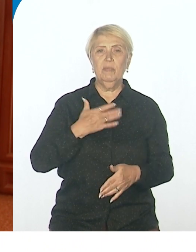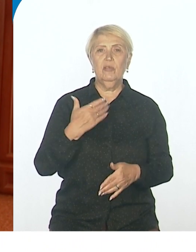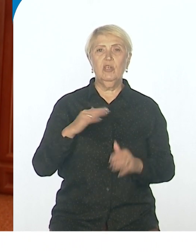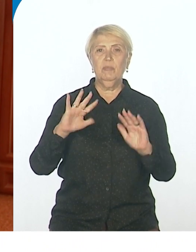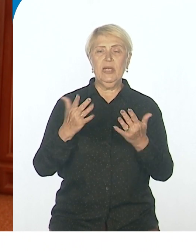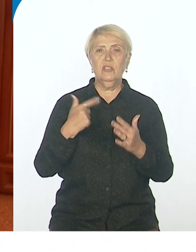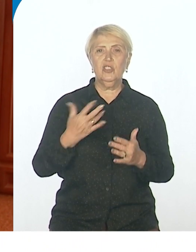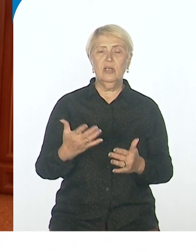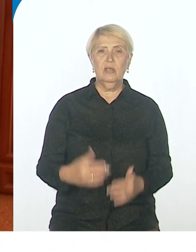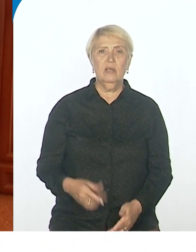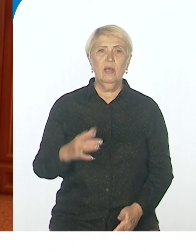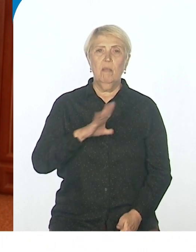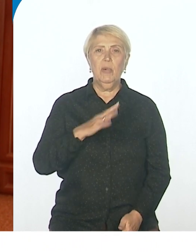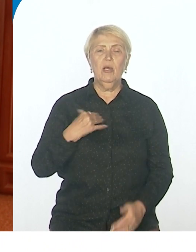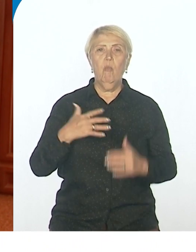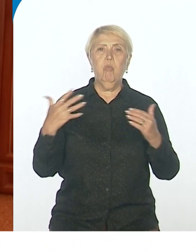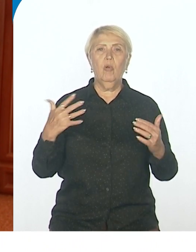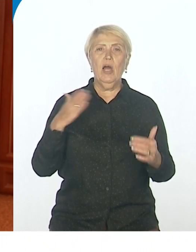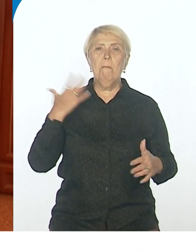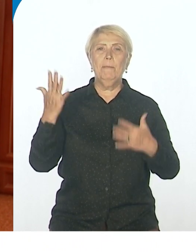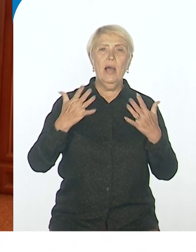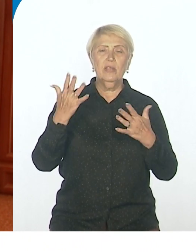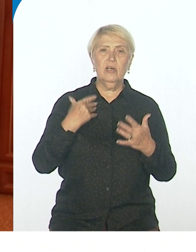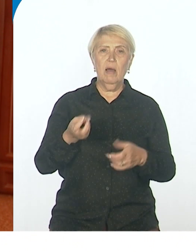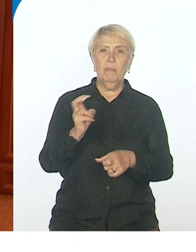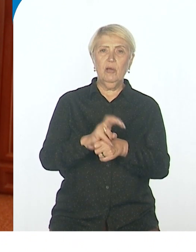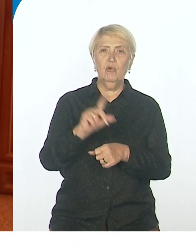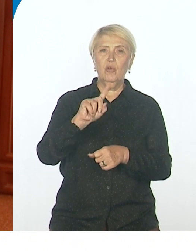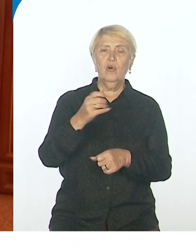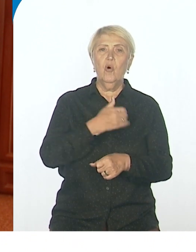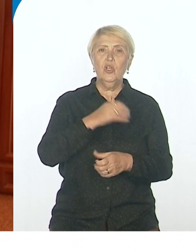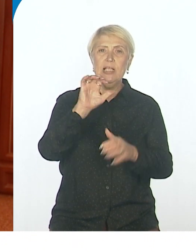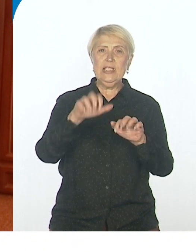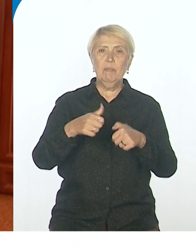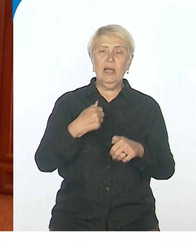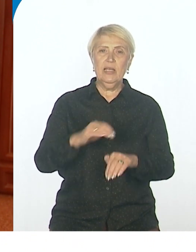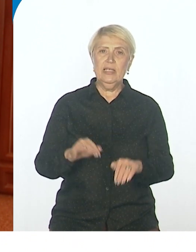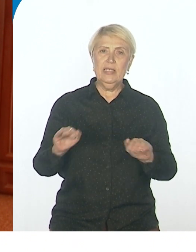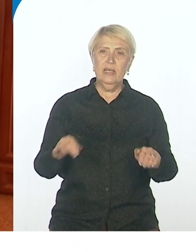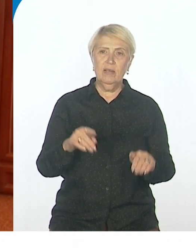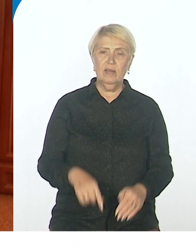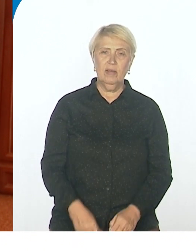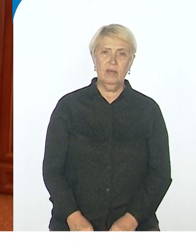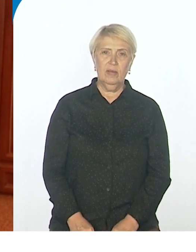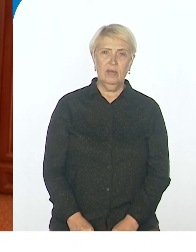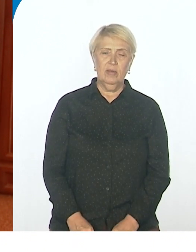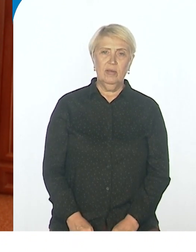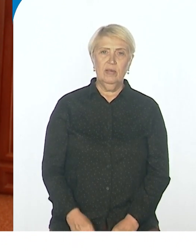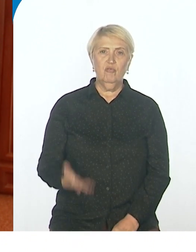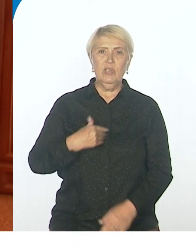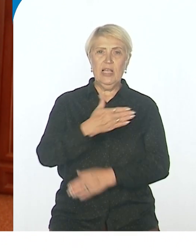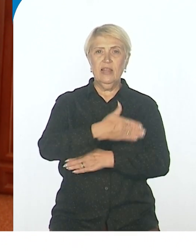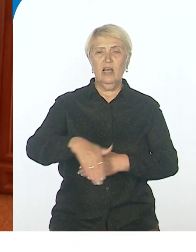просто полная паника, что кто-то там приходит, дочку хочет забрать, у меня там, в общем, на грани опять жизни и